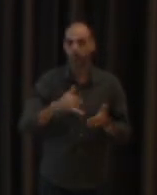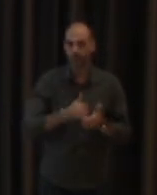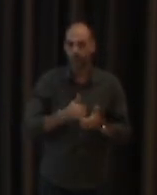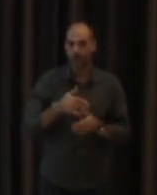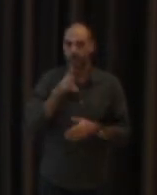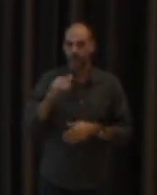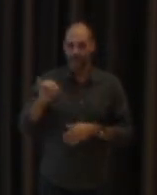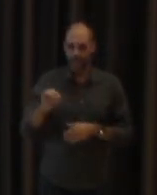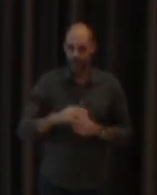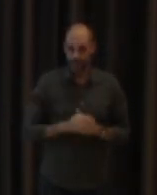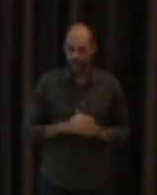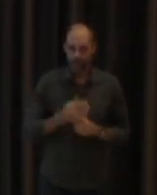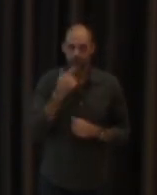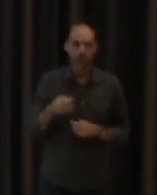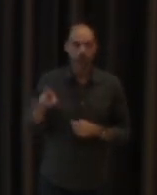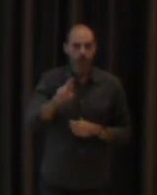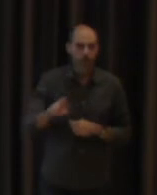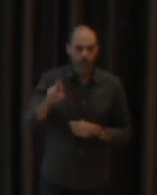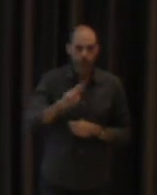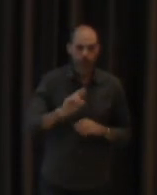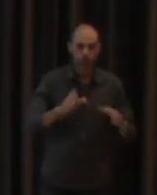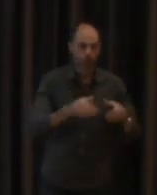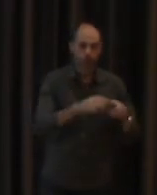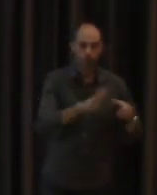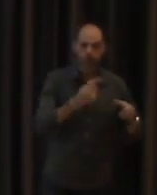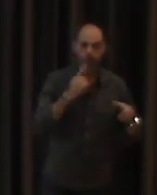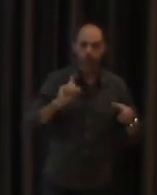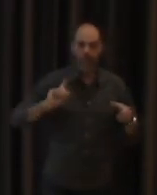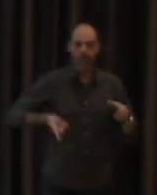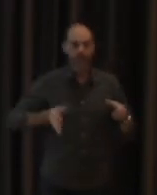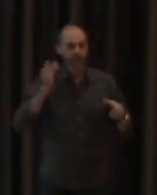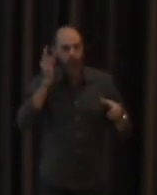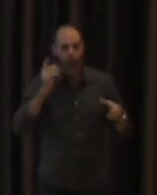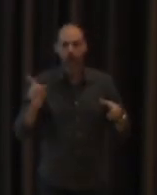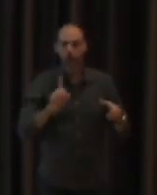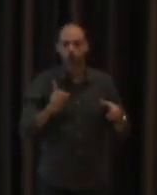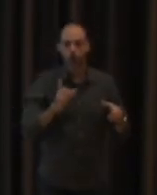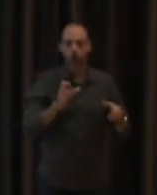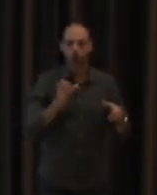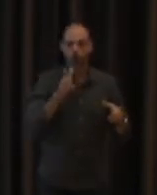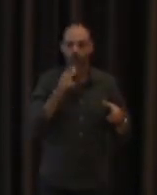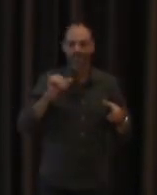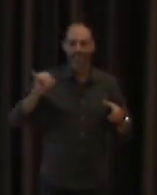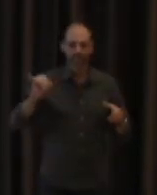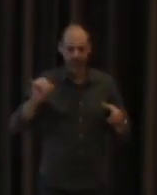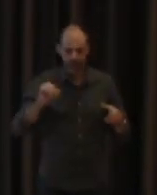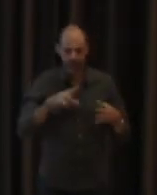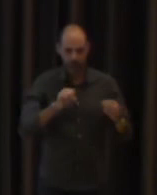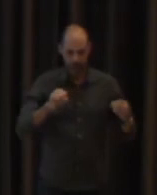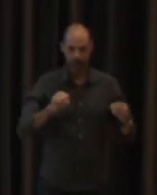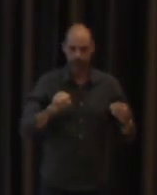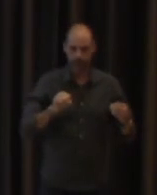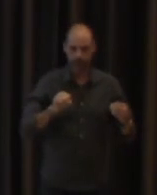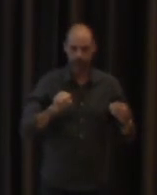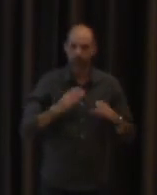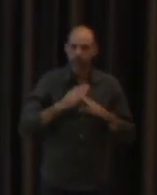5. Si no volem repetir amb l'informàtica 4, podem dir la directora no s'hi ve, i també ho podríem dir per 4B,